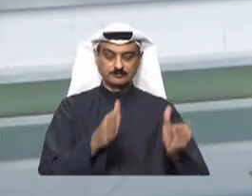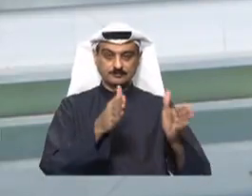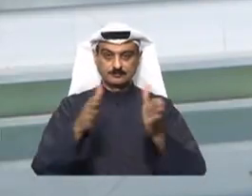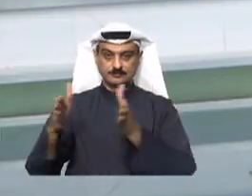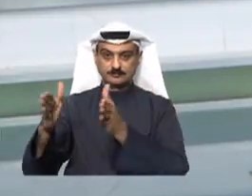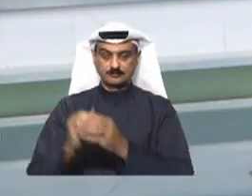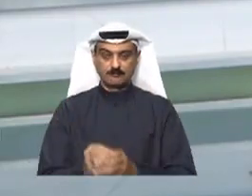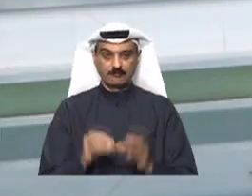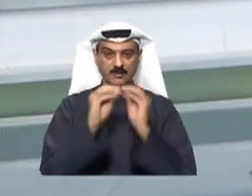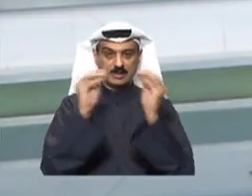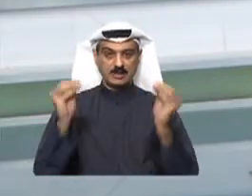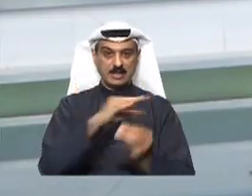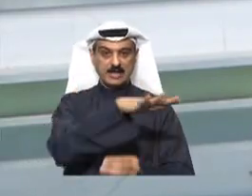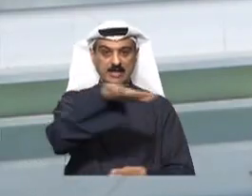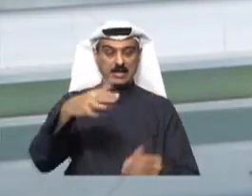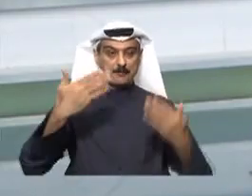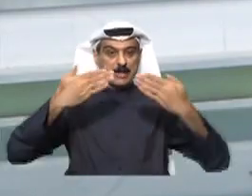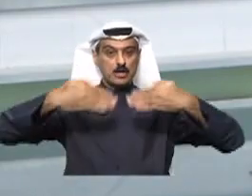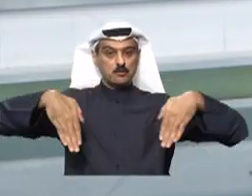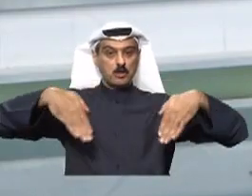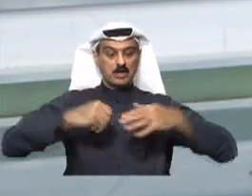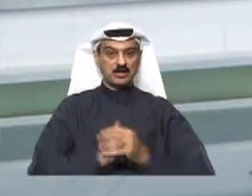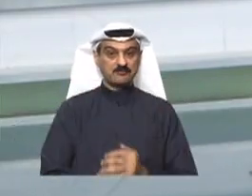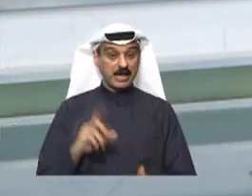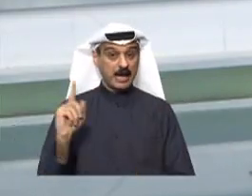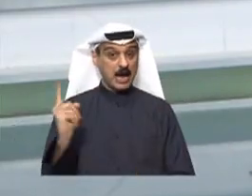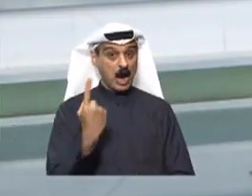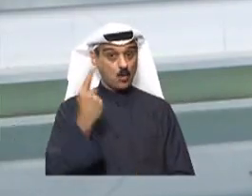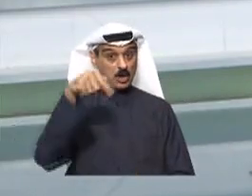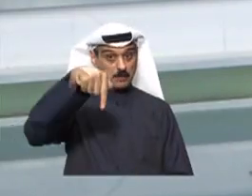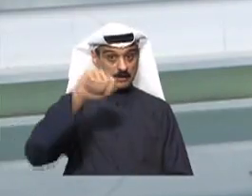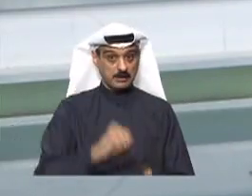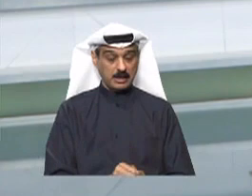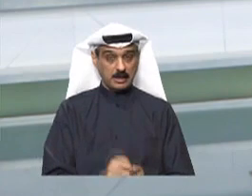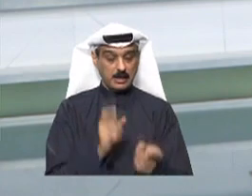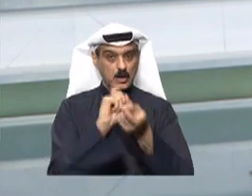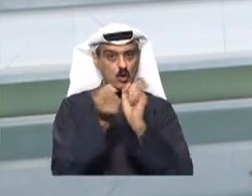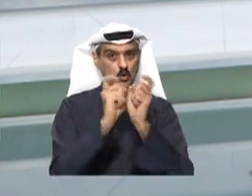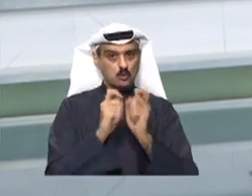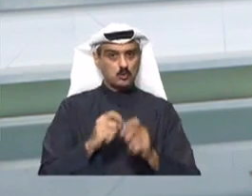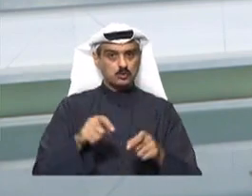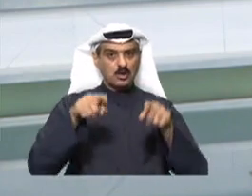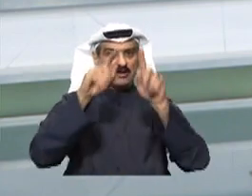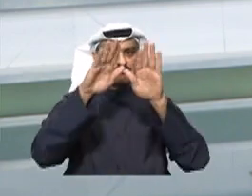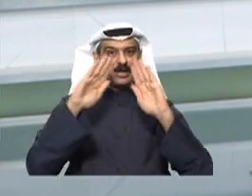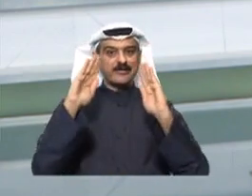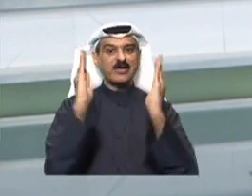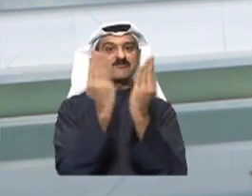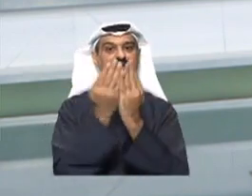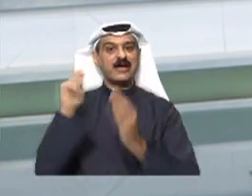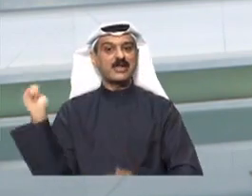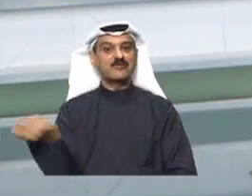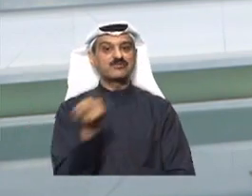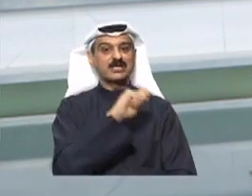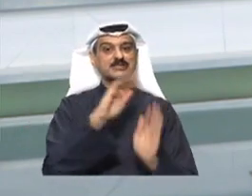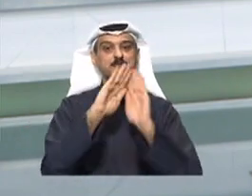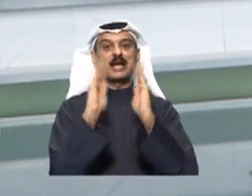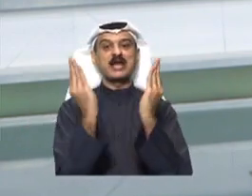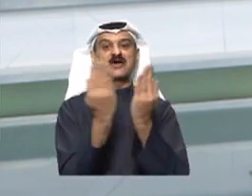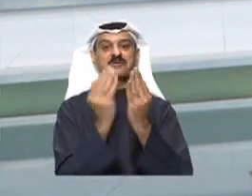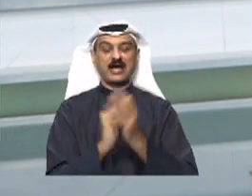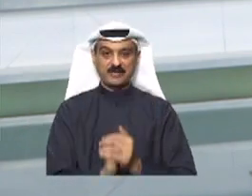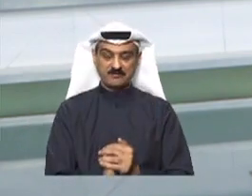أقامت الهيئة العامة لشؤون ذوي الإعاقة لأول مرة بطولة البادل للمعاقين بالتعاون مع الجهات الخاصة